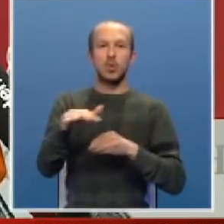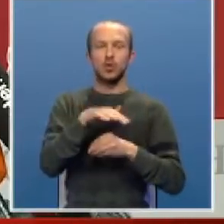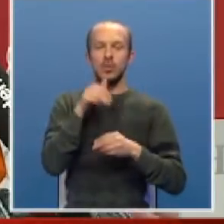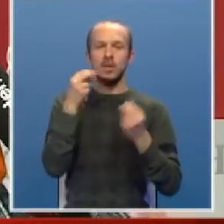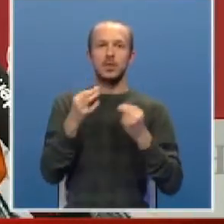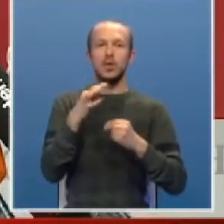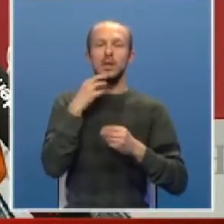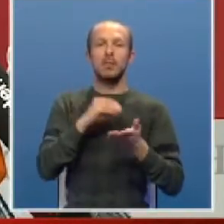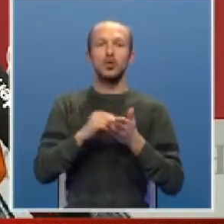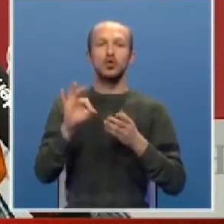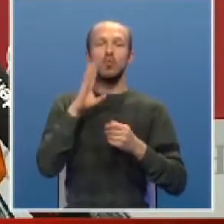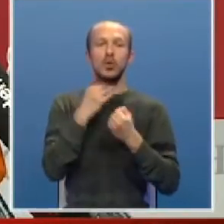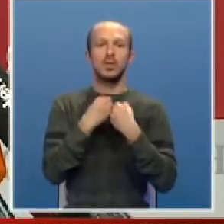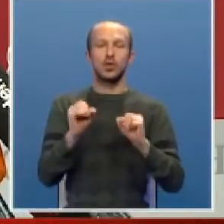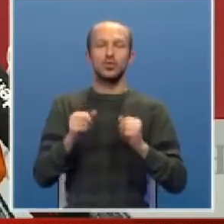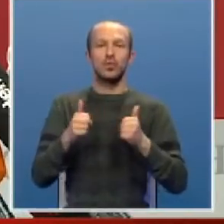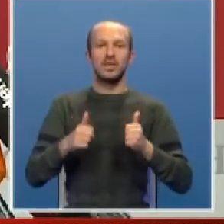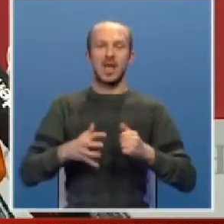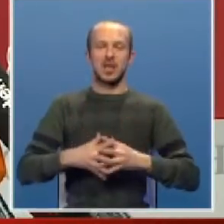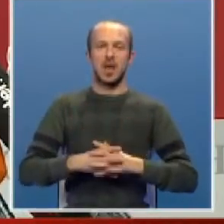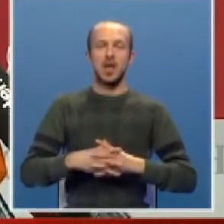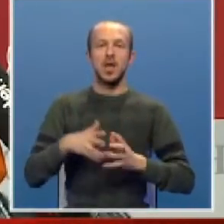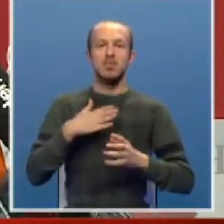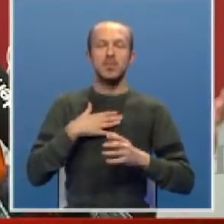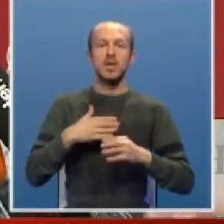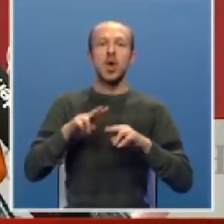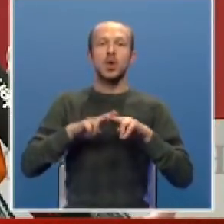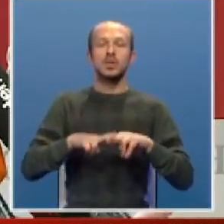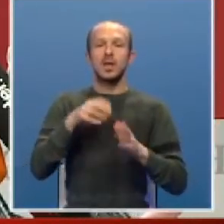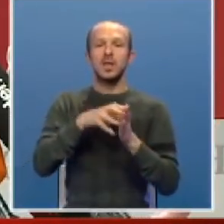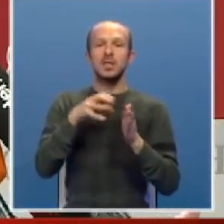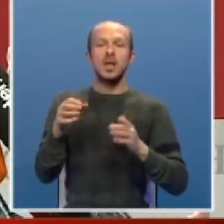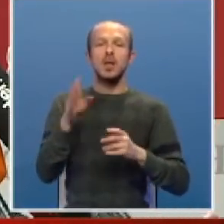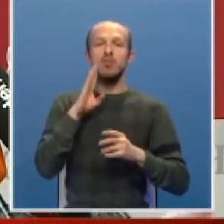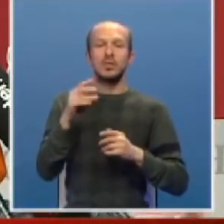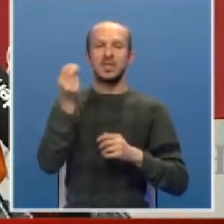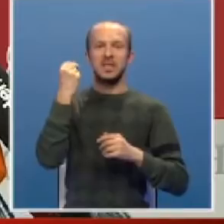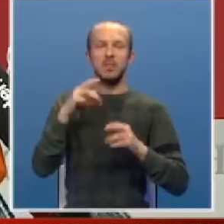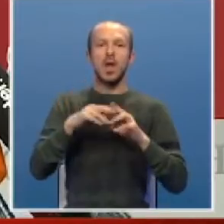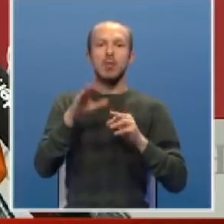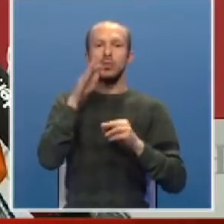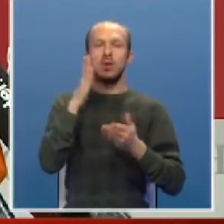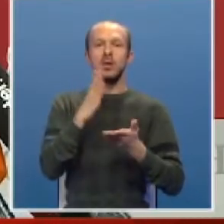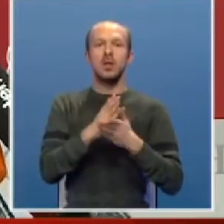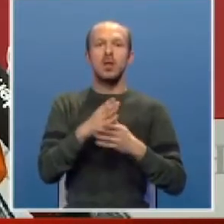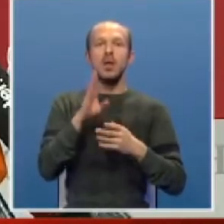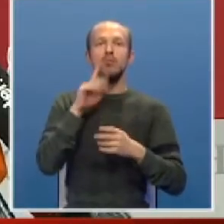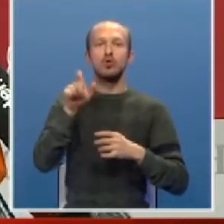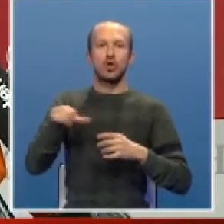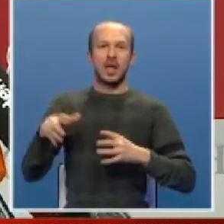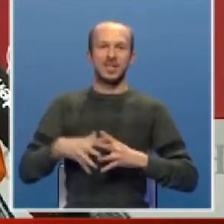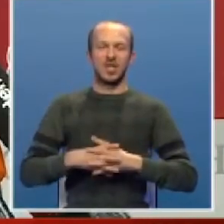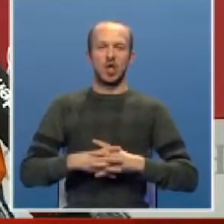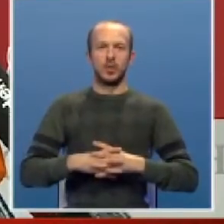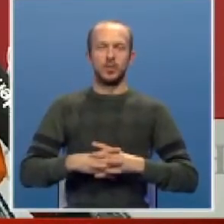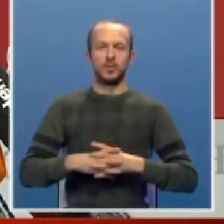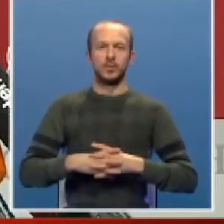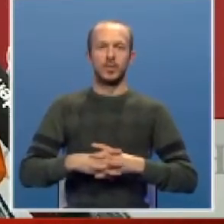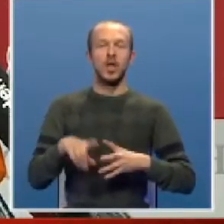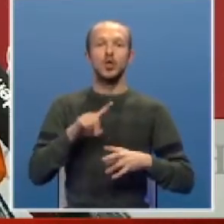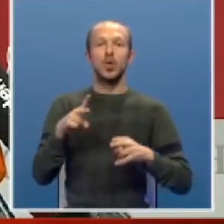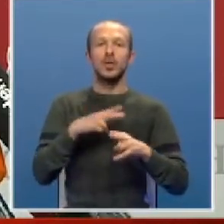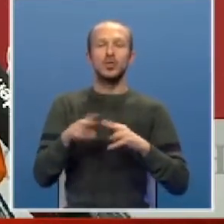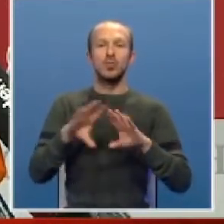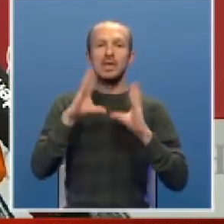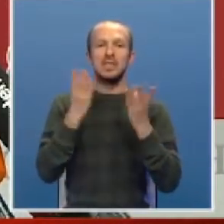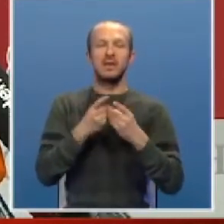kad god piše o Bosni i Hercegovini, sada bi mi ostali dalje bosanski Srbi, a muslimani bi bili Bošnjaci, jel da? E dok ne raščistimo